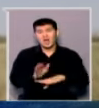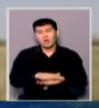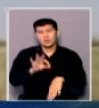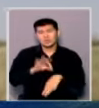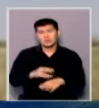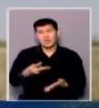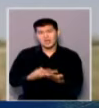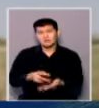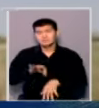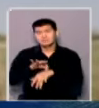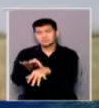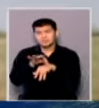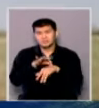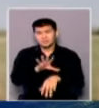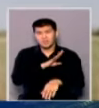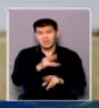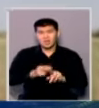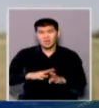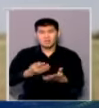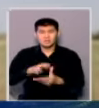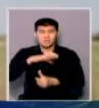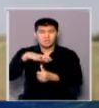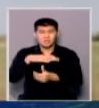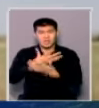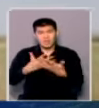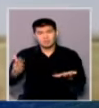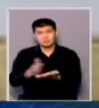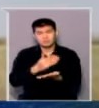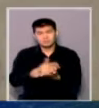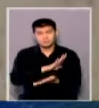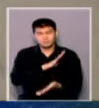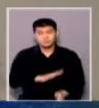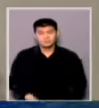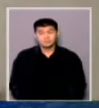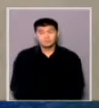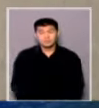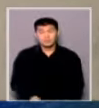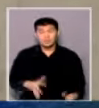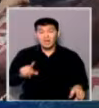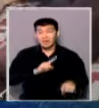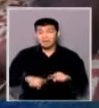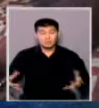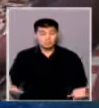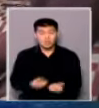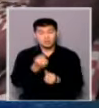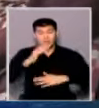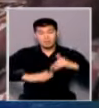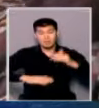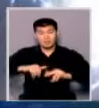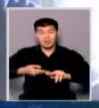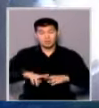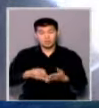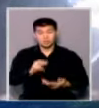да қажет жерге жеткіздік. Одан кейін әрине тікұшақ үшін залалсыздандырамыз. Жедел құтқару жасағы мамандарының